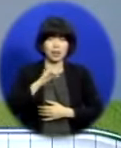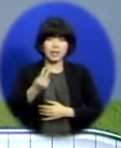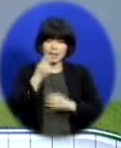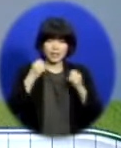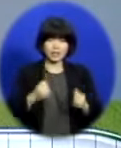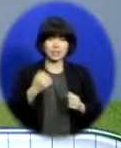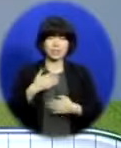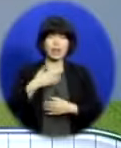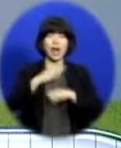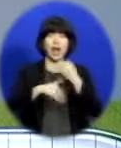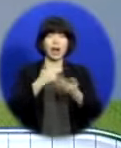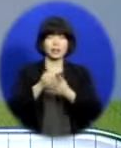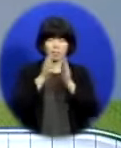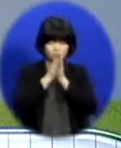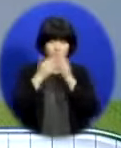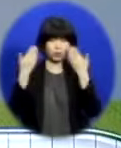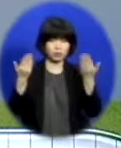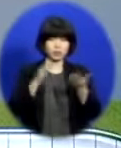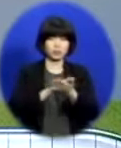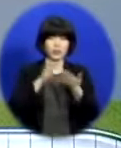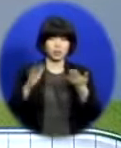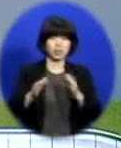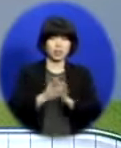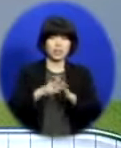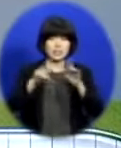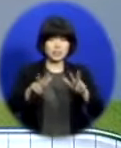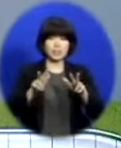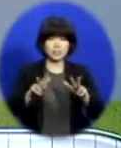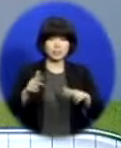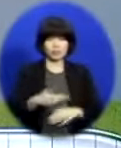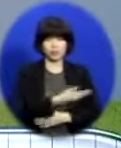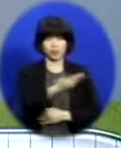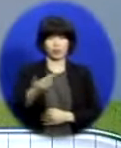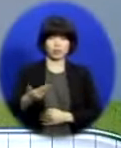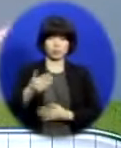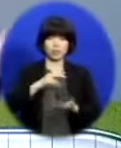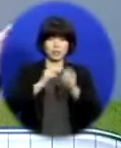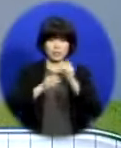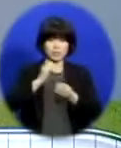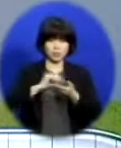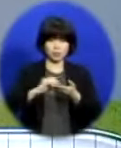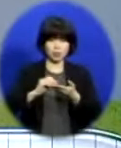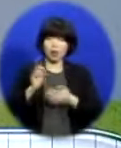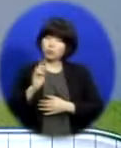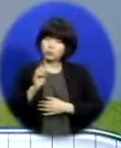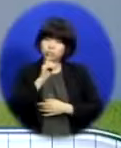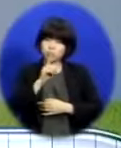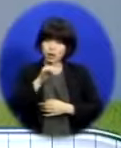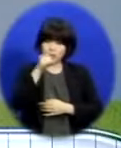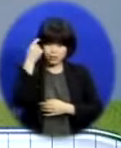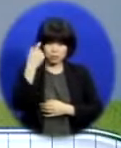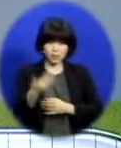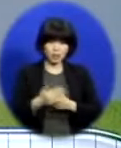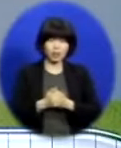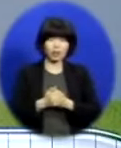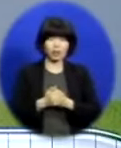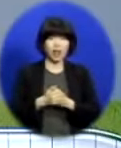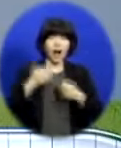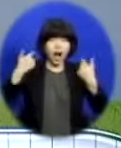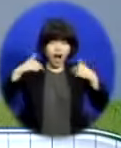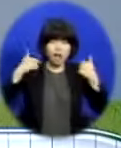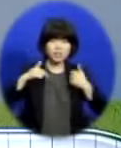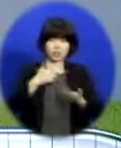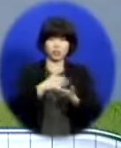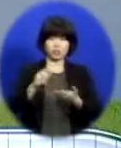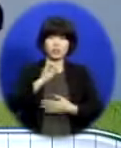하나님께 기도합니다 지금 여러분 시편 기자가 무슨 이야기를 하고 있는 거지 항상